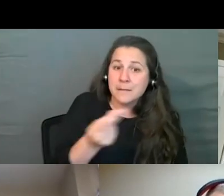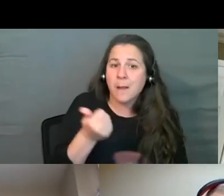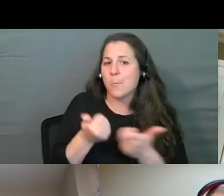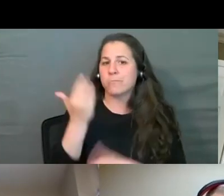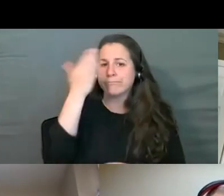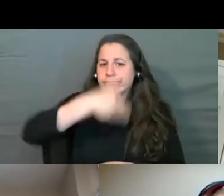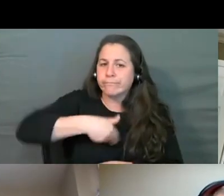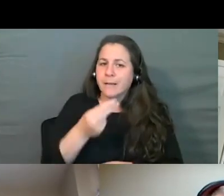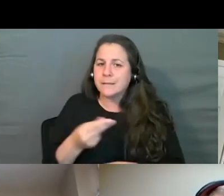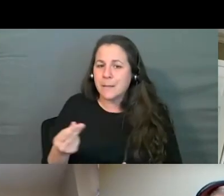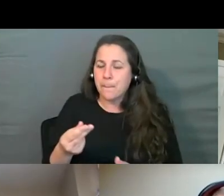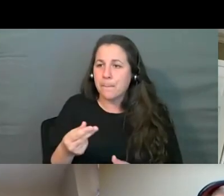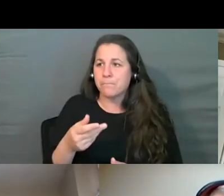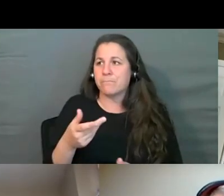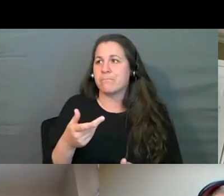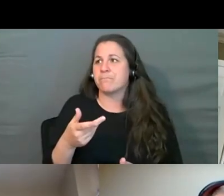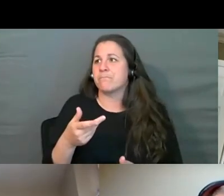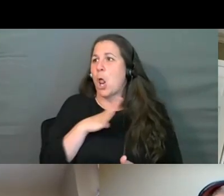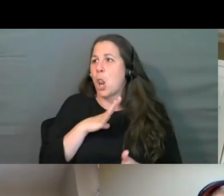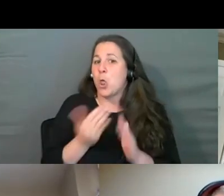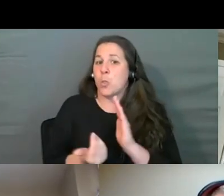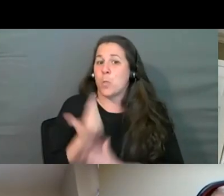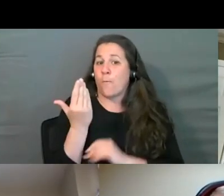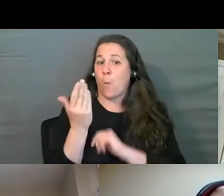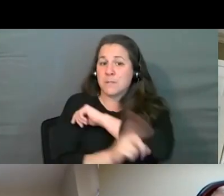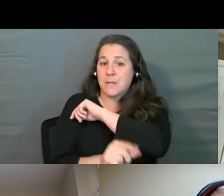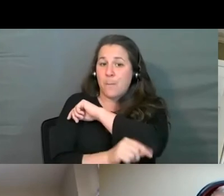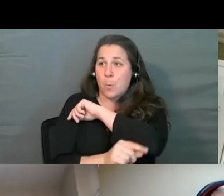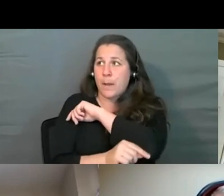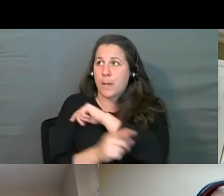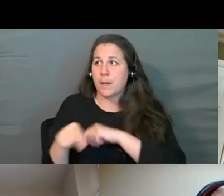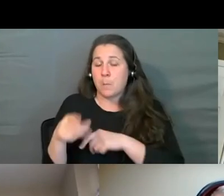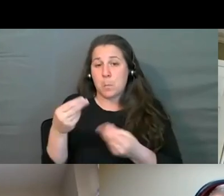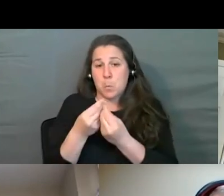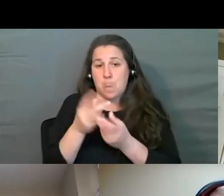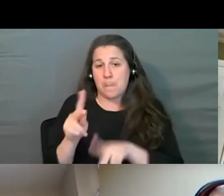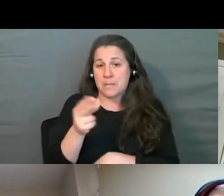employés. Il y a beaucoup de personnes en situation de handicap qui se posent la question,